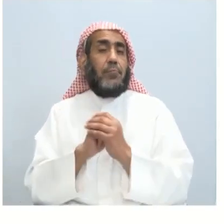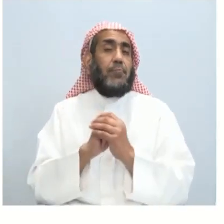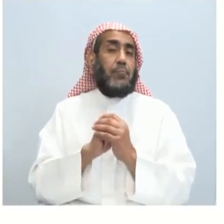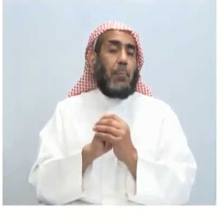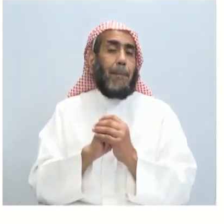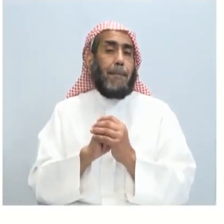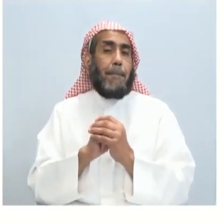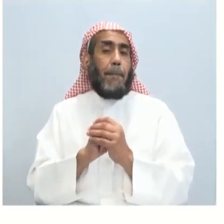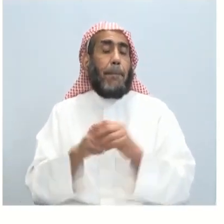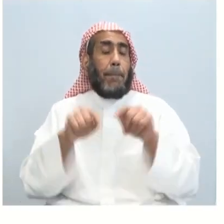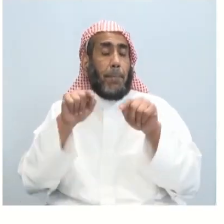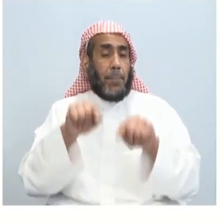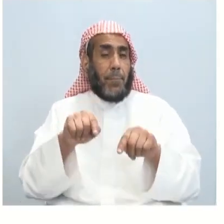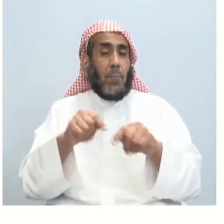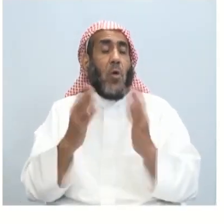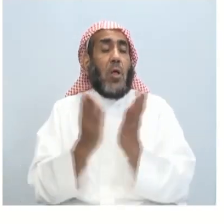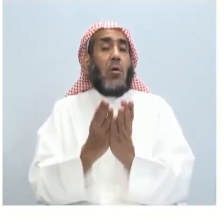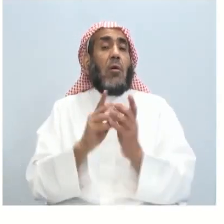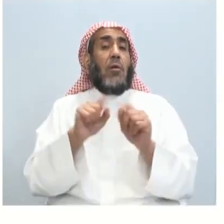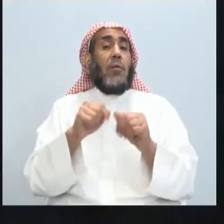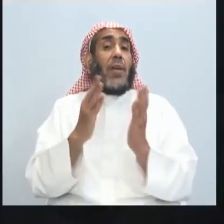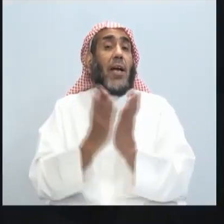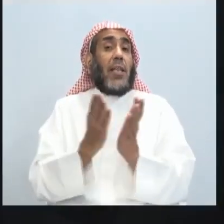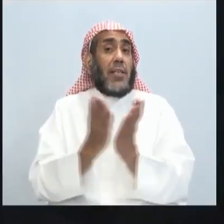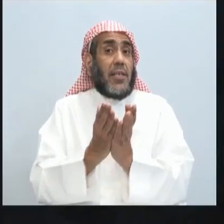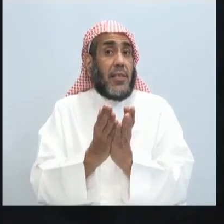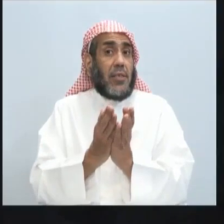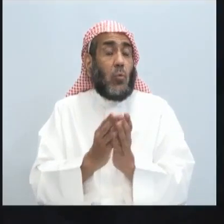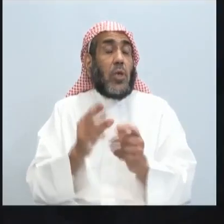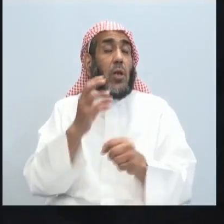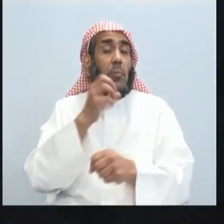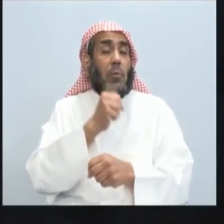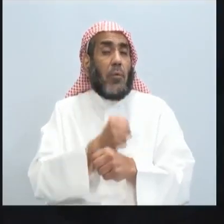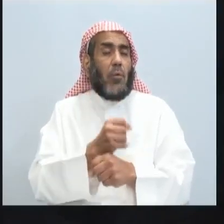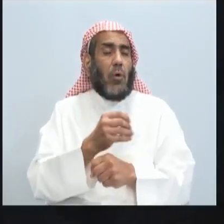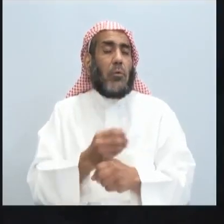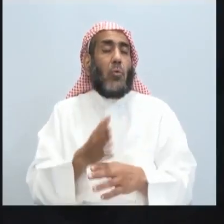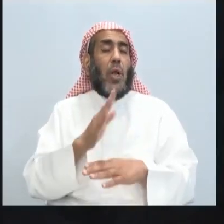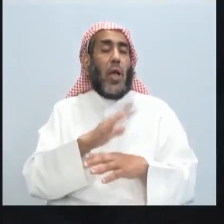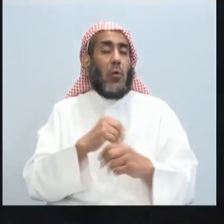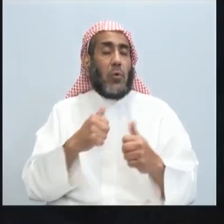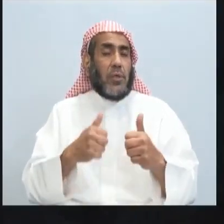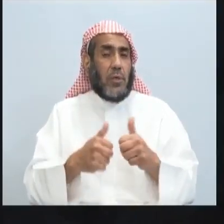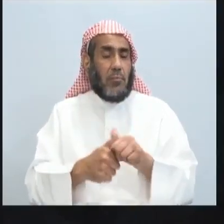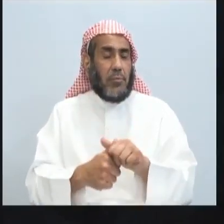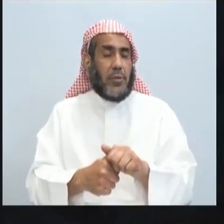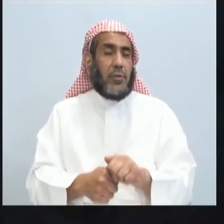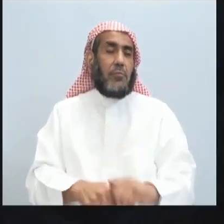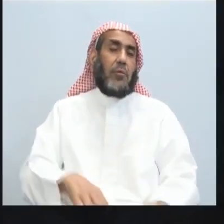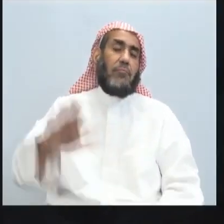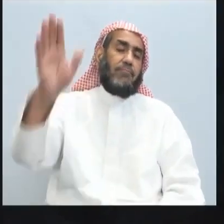ذلك هذا ما اردنا ان نورده في هذا الدرس وصلى الله وسلم على نبينا محمد وعلى اله